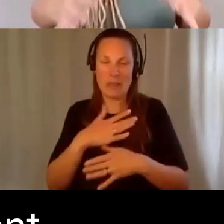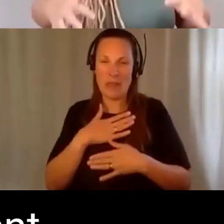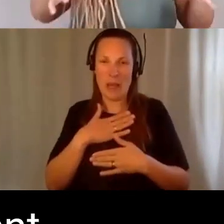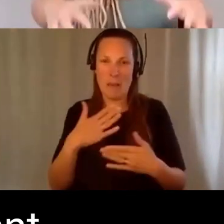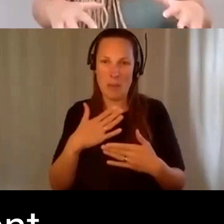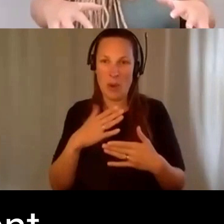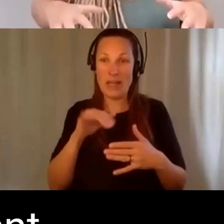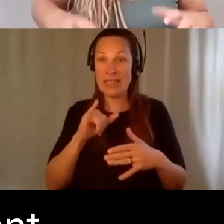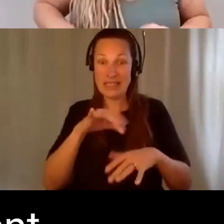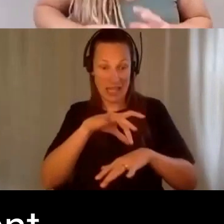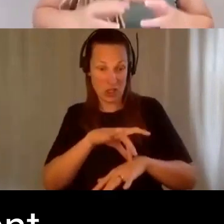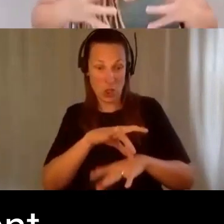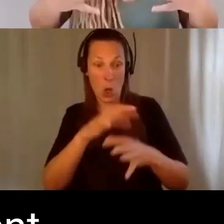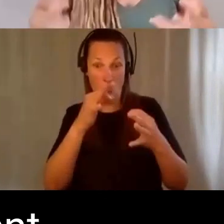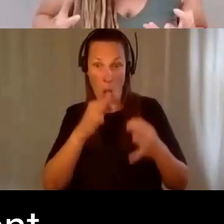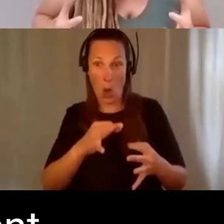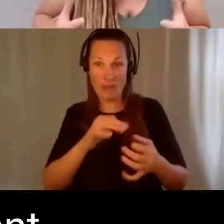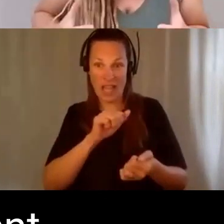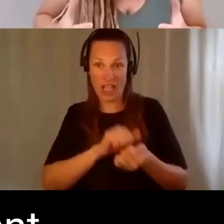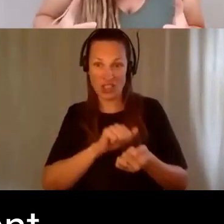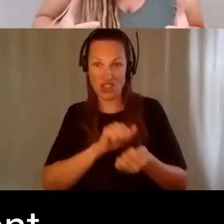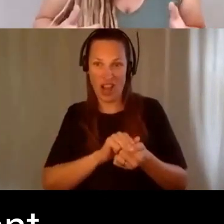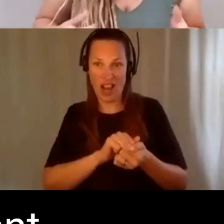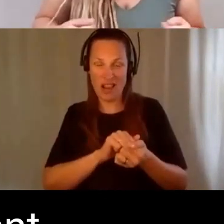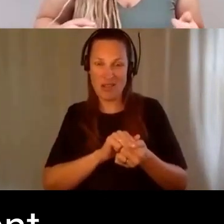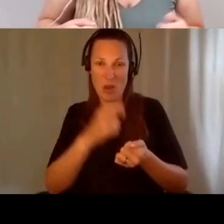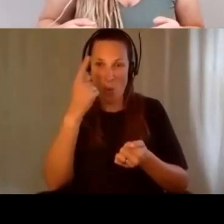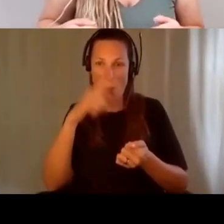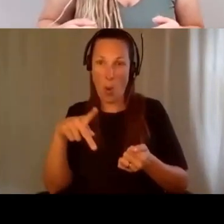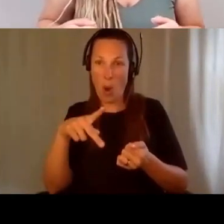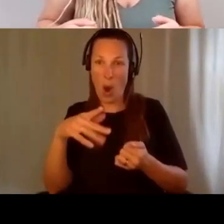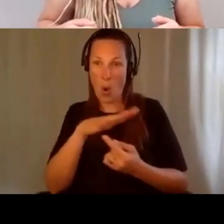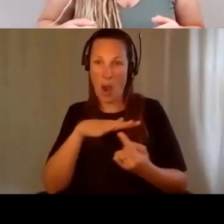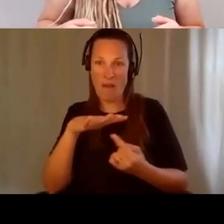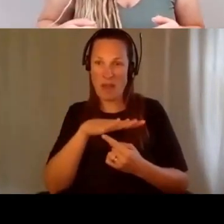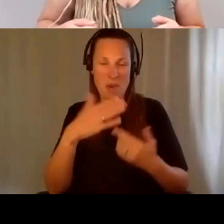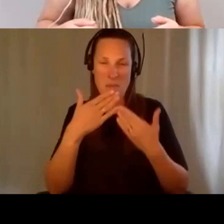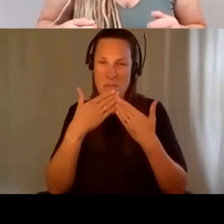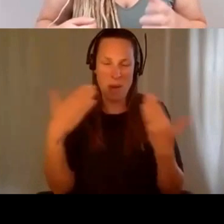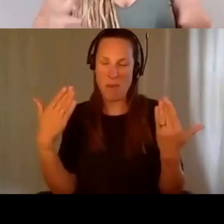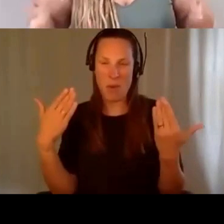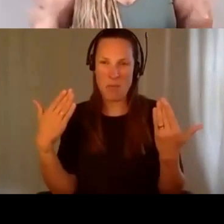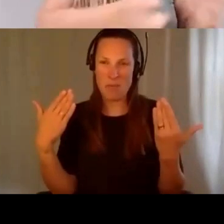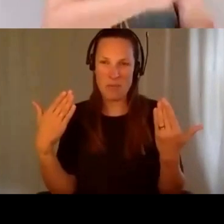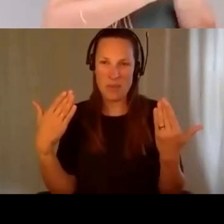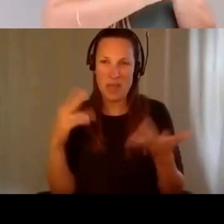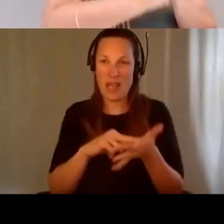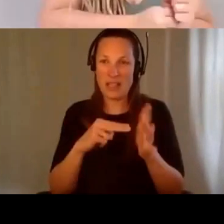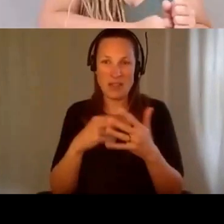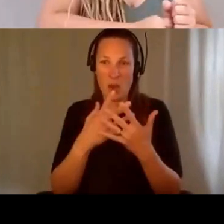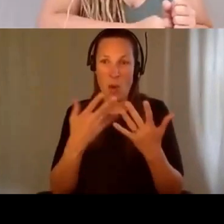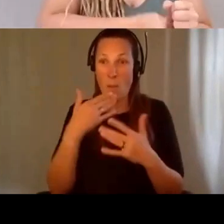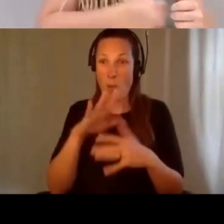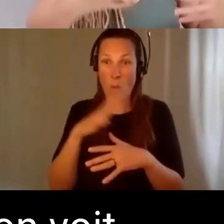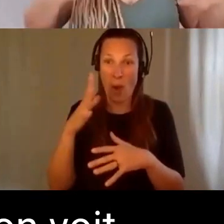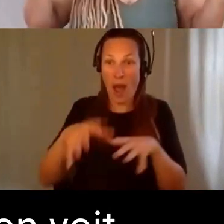sol gèle définitivement, ce n'est pas un bon environnement pour les poireaux. Alors, on va tout récolter selon